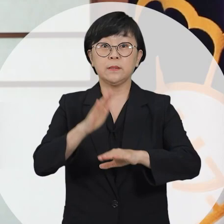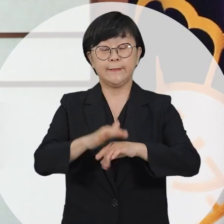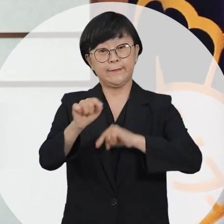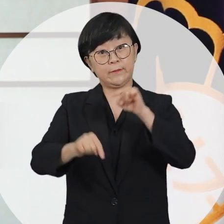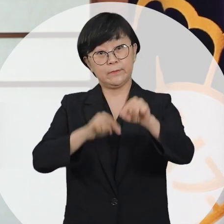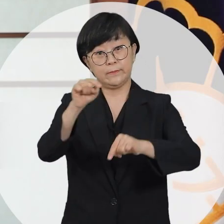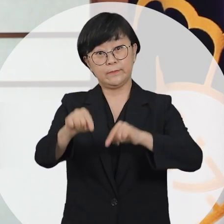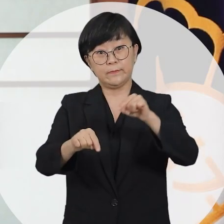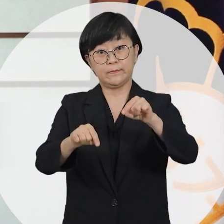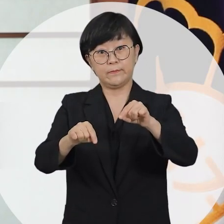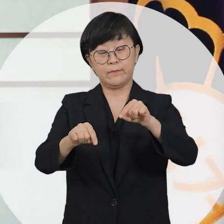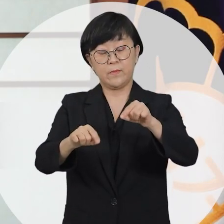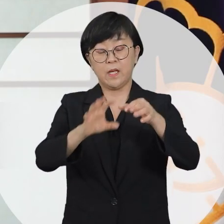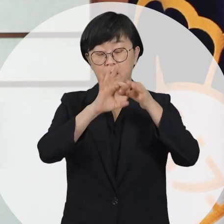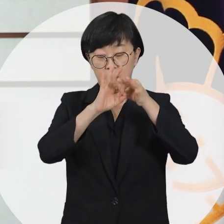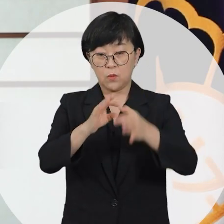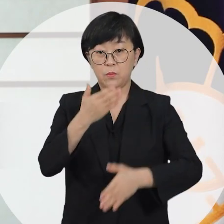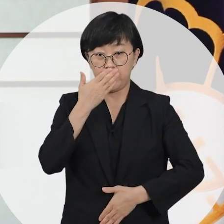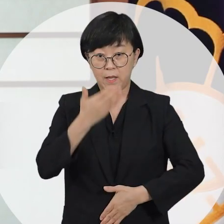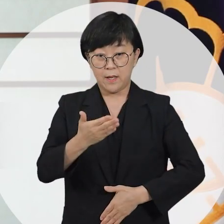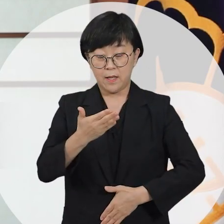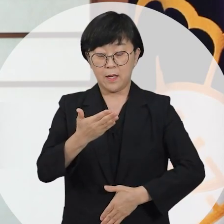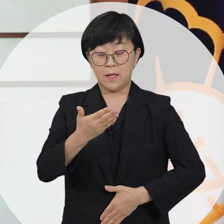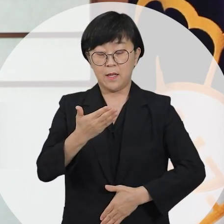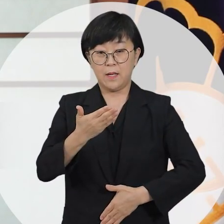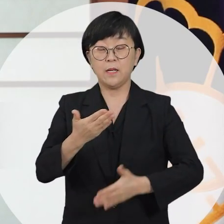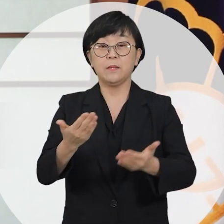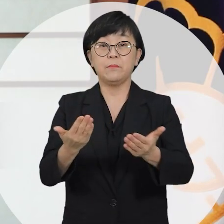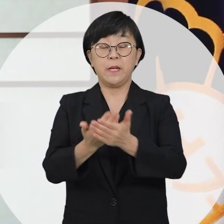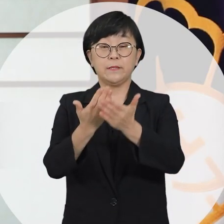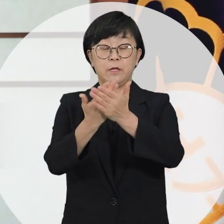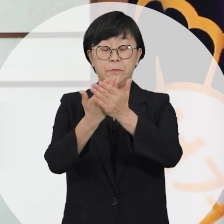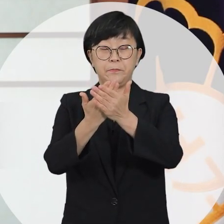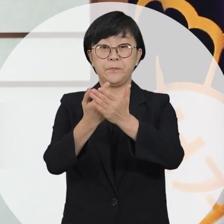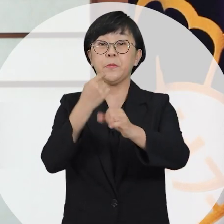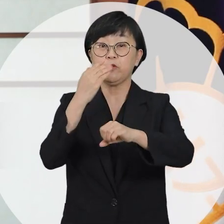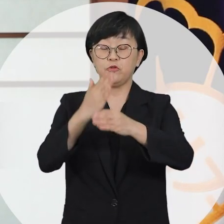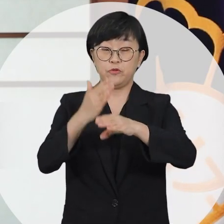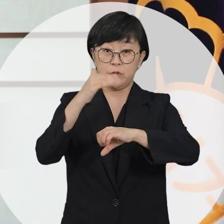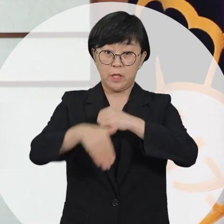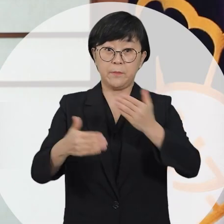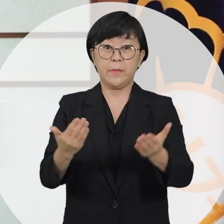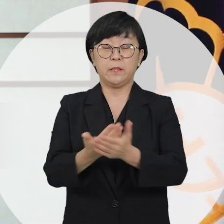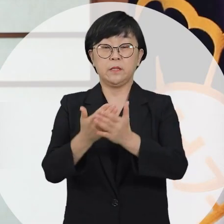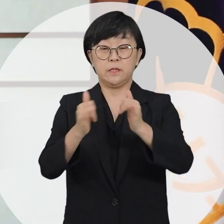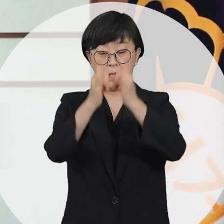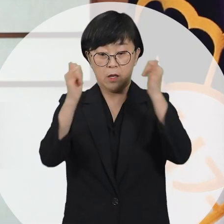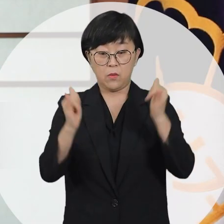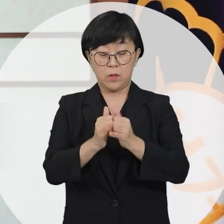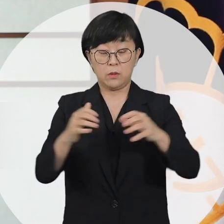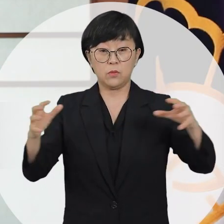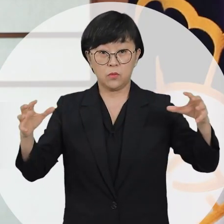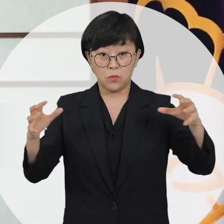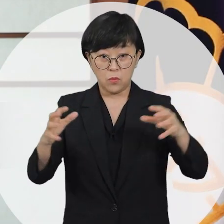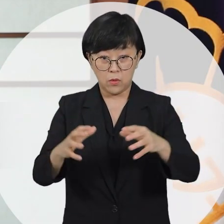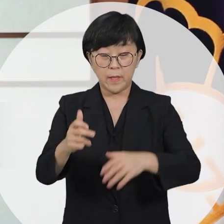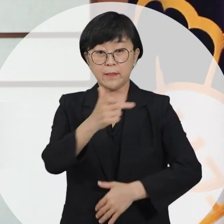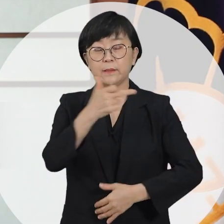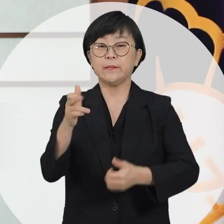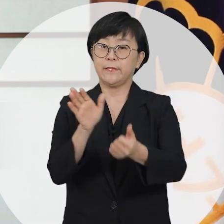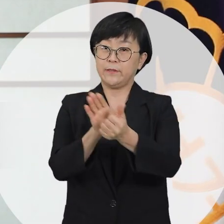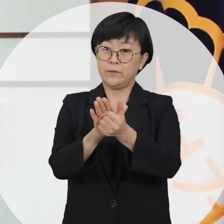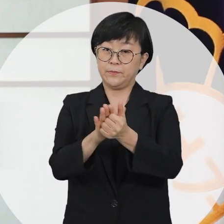수행한다면 지속 가능한 민주주의의 발전과 함께 우리나라의 사회 통합에도